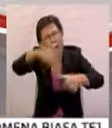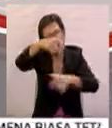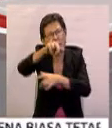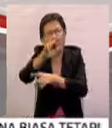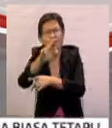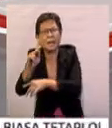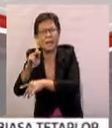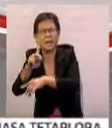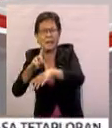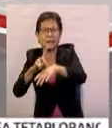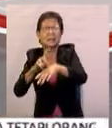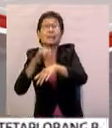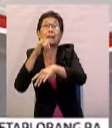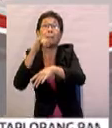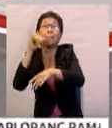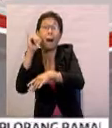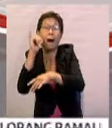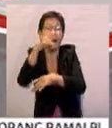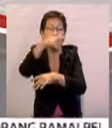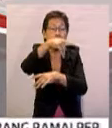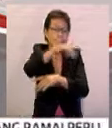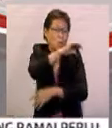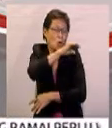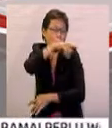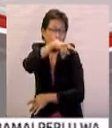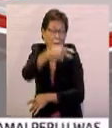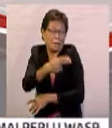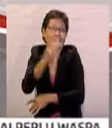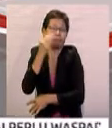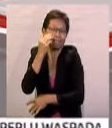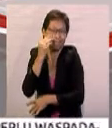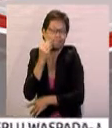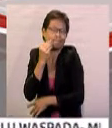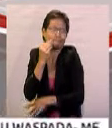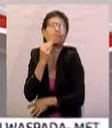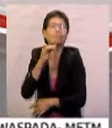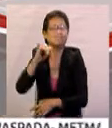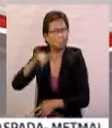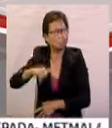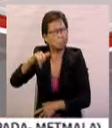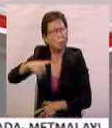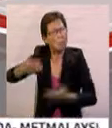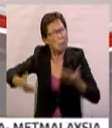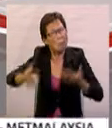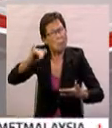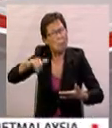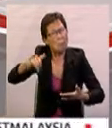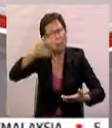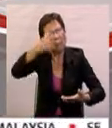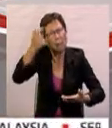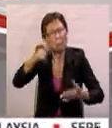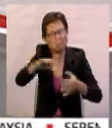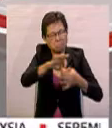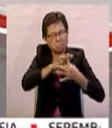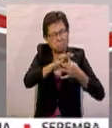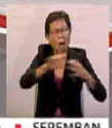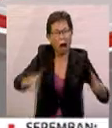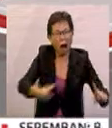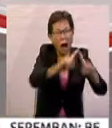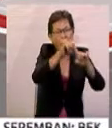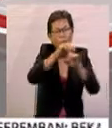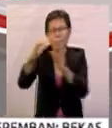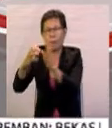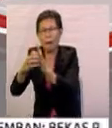kecil Dun Semenyih semalam. Pengerusi PH Tun Dr. Mahathir Mohamad tidak menolak kemungkinan ia disebabkan kerjasama UMNO dengan